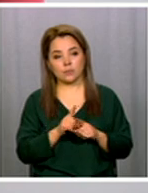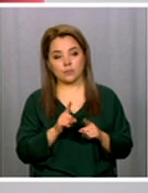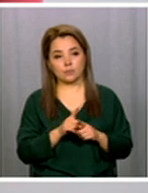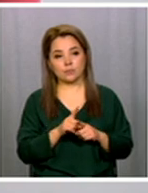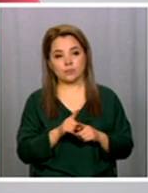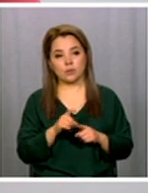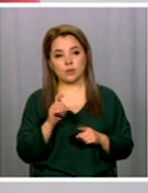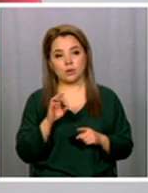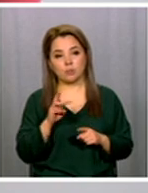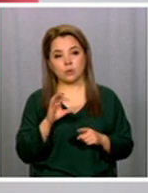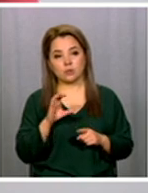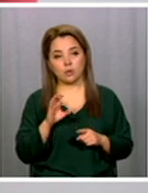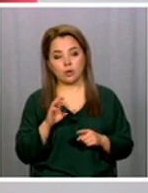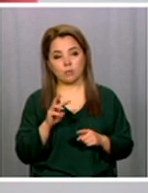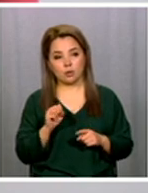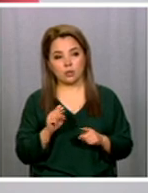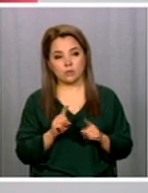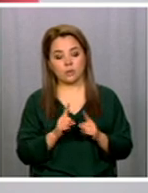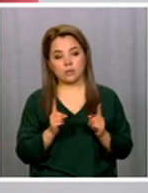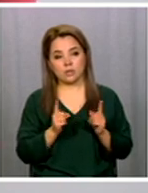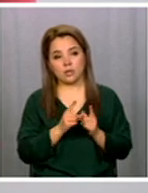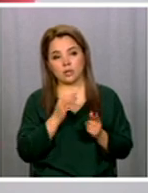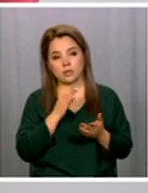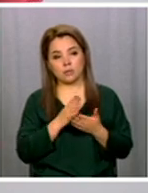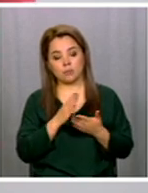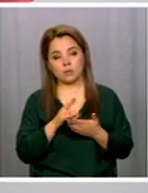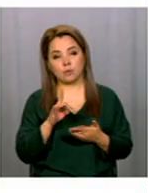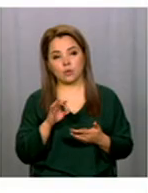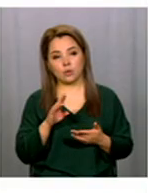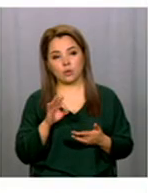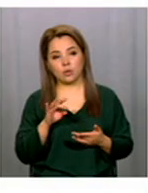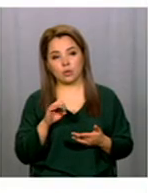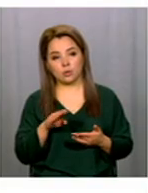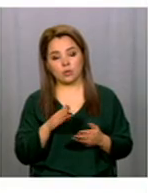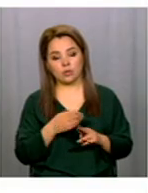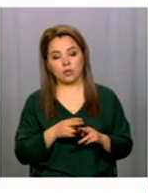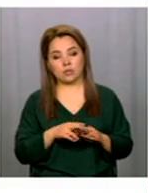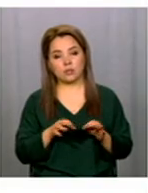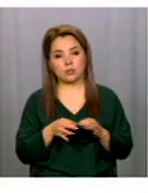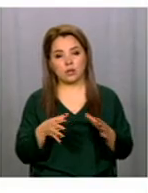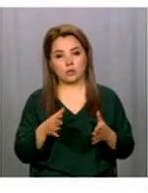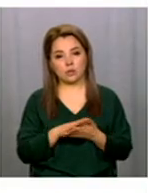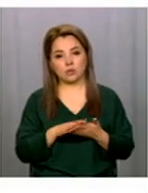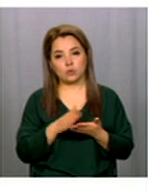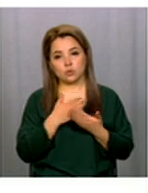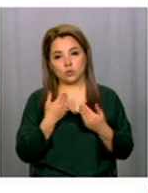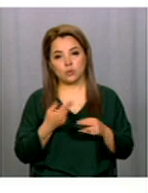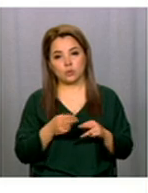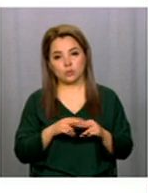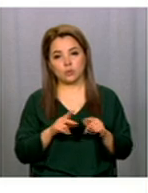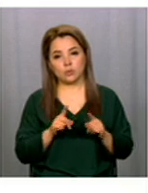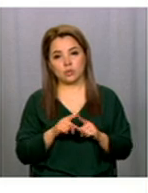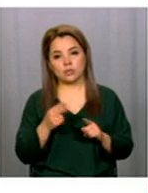эукариотты ағзалардың хромосомасында кездеседі дедік. Ал прокариоттарда ядро болмайды, сондықтан олар